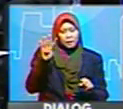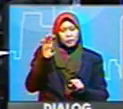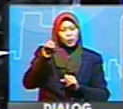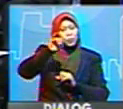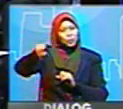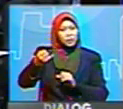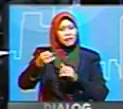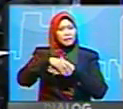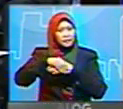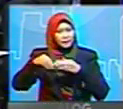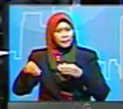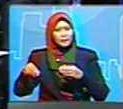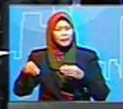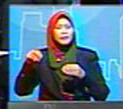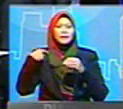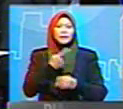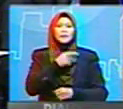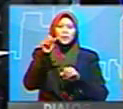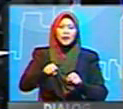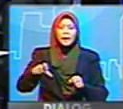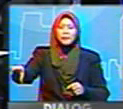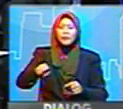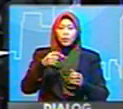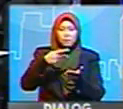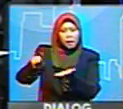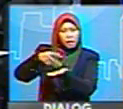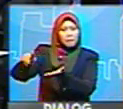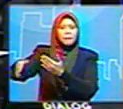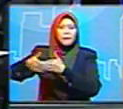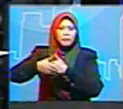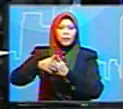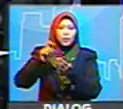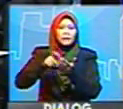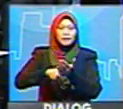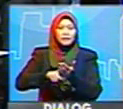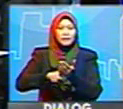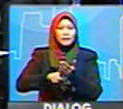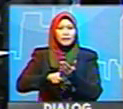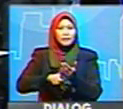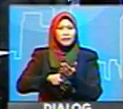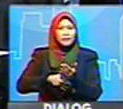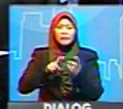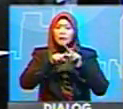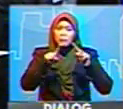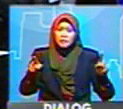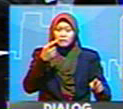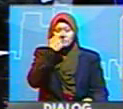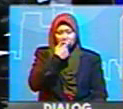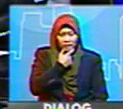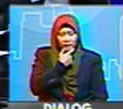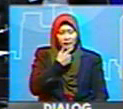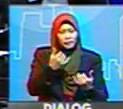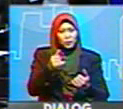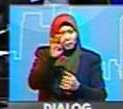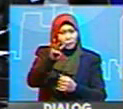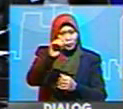supaya kita boleh ambil balik hutang-hutang tersebut daripada orang tengah jadi berapa ramai yang memohon Malang Malangnya daripada